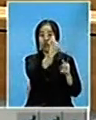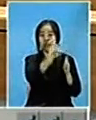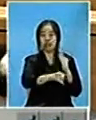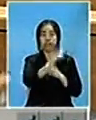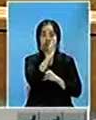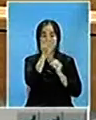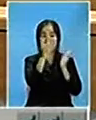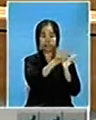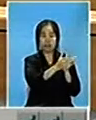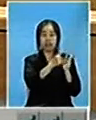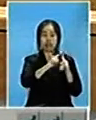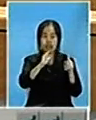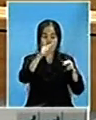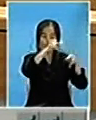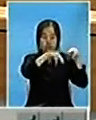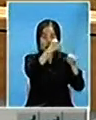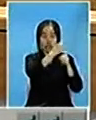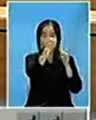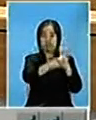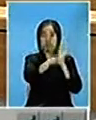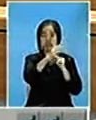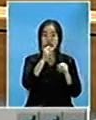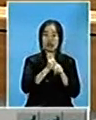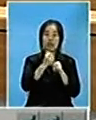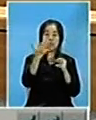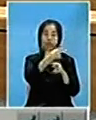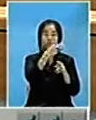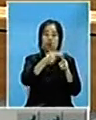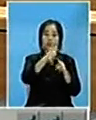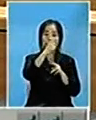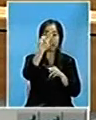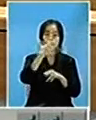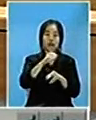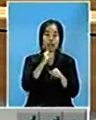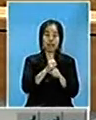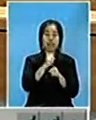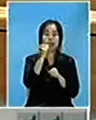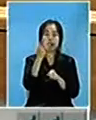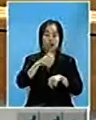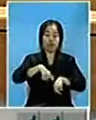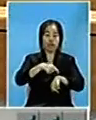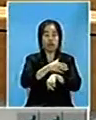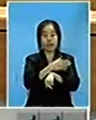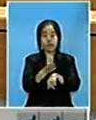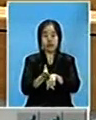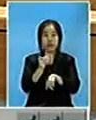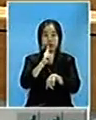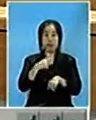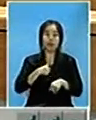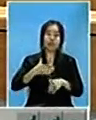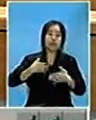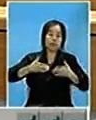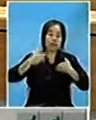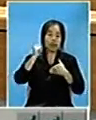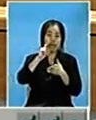ามันก็เสียหายไปแล้วนะเอาคืนมาได้อย่างไรกลัวจะเรื่องจะตัดสินมันคนนานนะครับคนก็เชื่อไปตาม